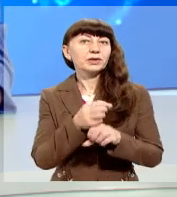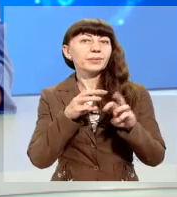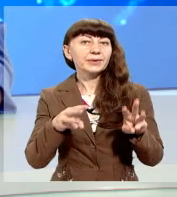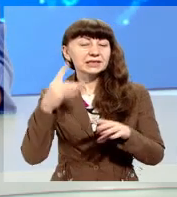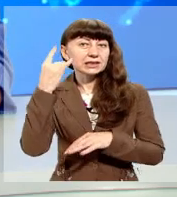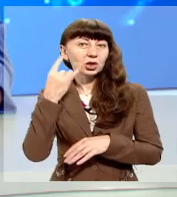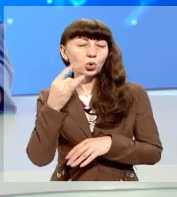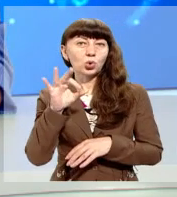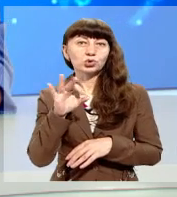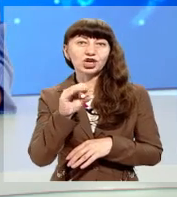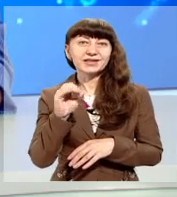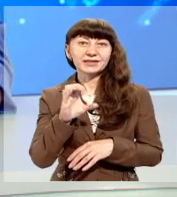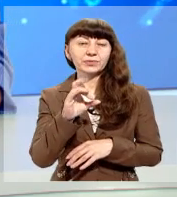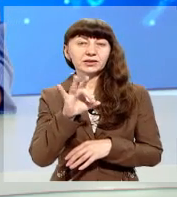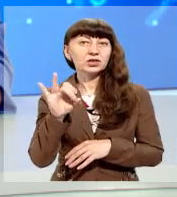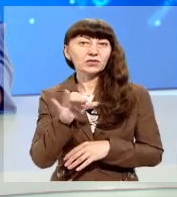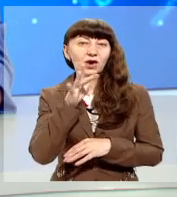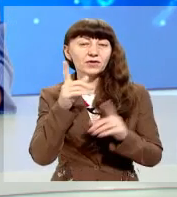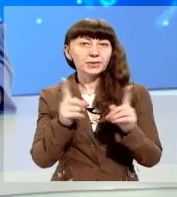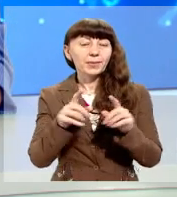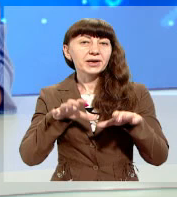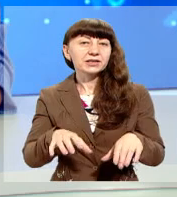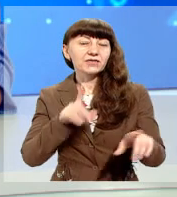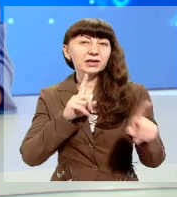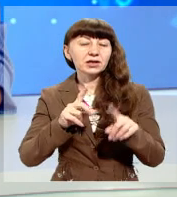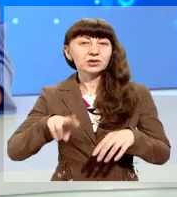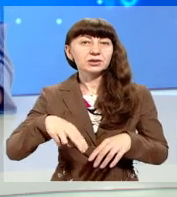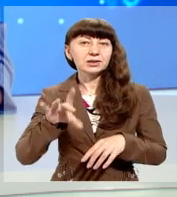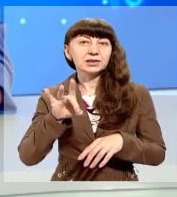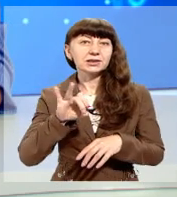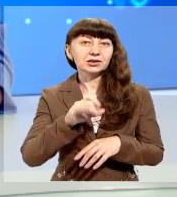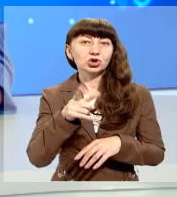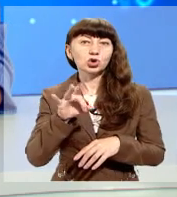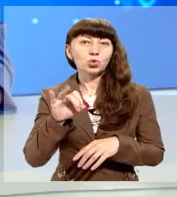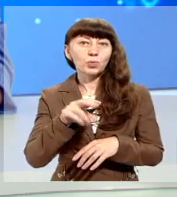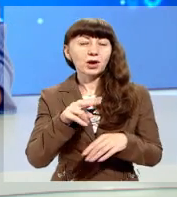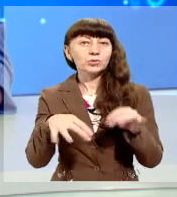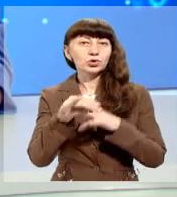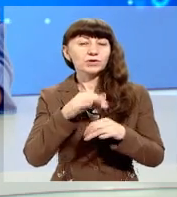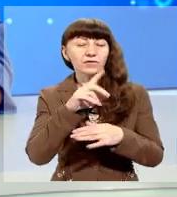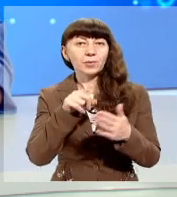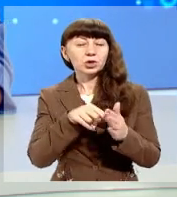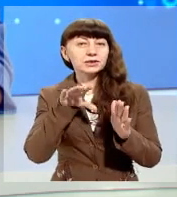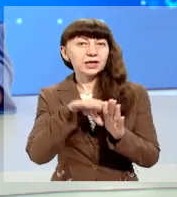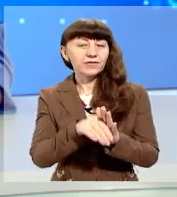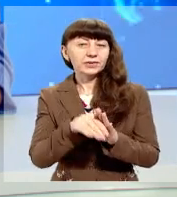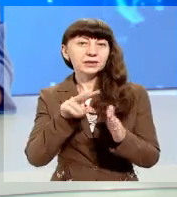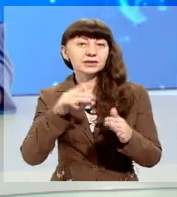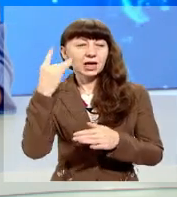Премьер-министр Казахстана Олжас Бектенов на встрече с председателем Совета директоров Ситинг-групп обсудили вопросы реализации